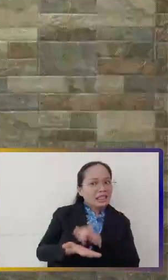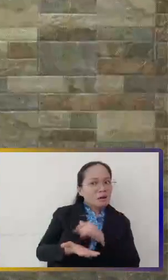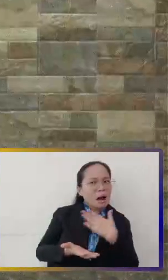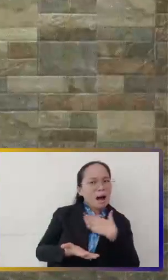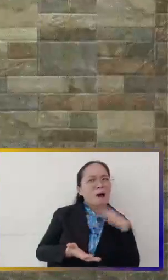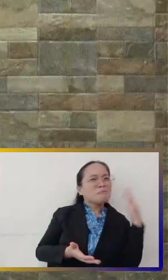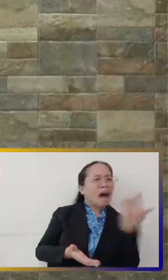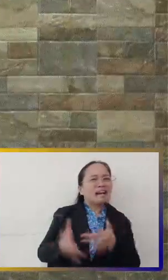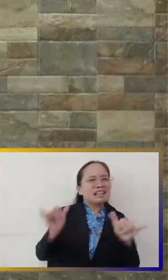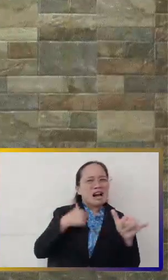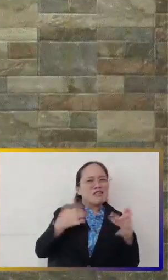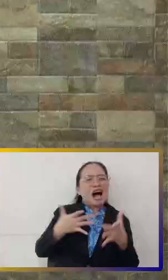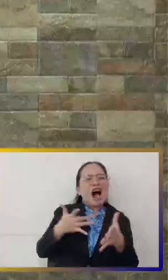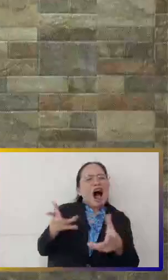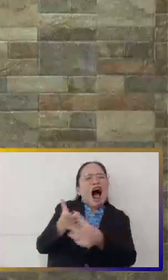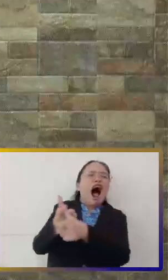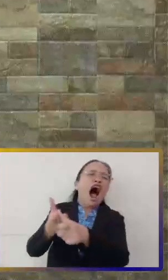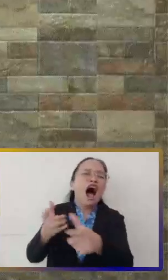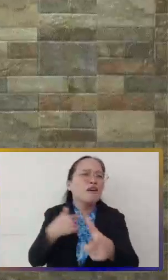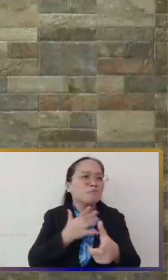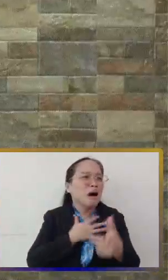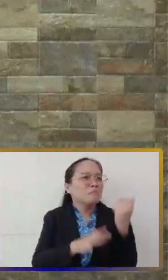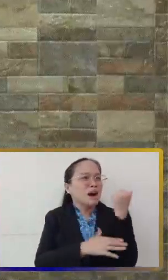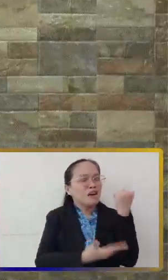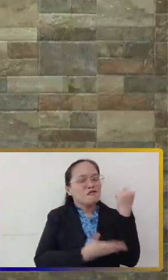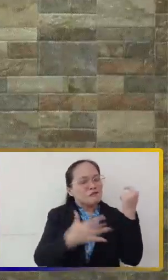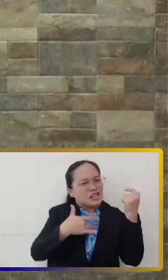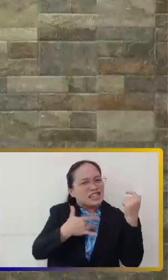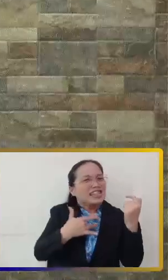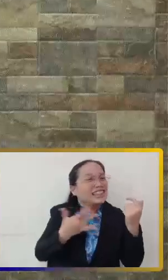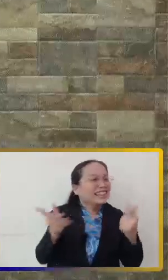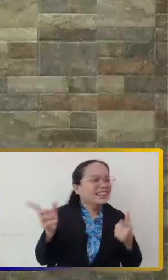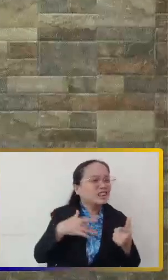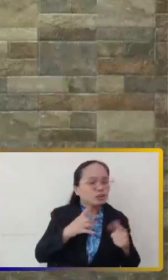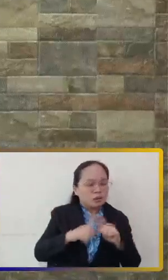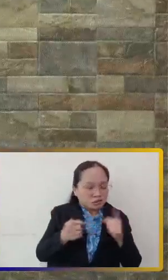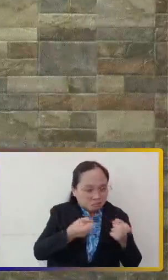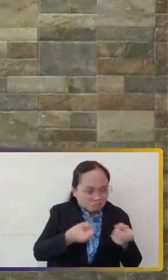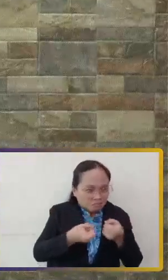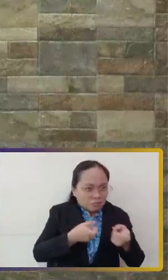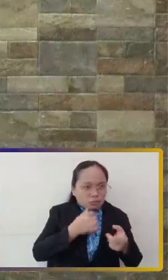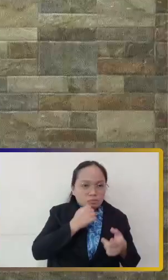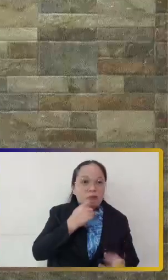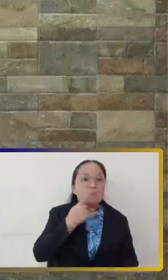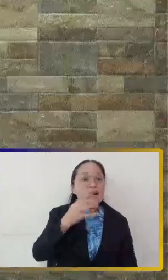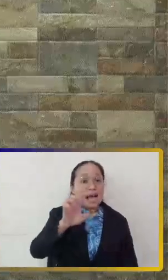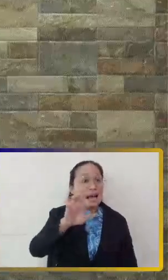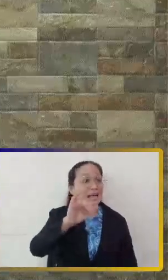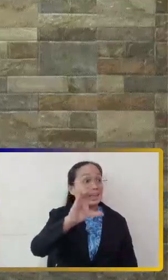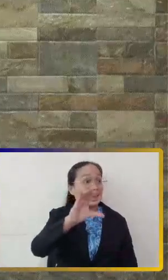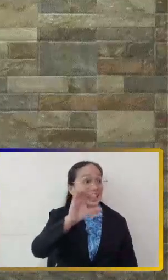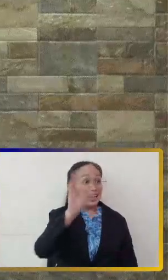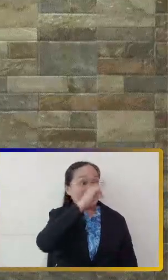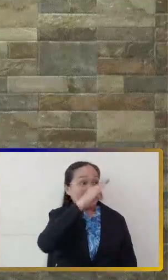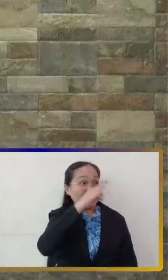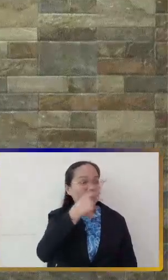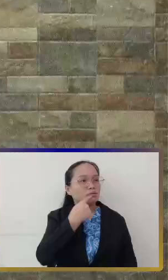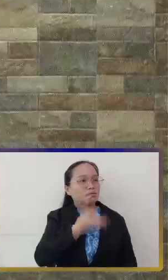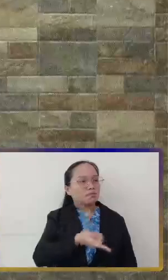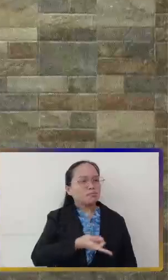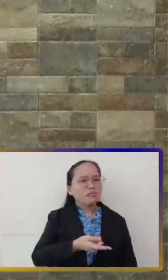sana. Wah! My bag! Sabi ko, hindi. Hintayin ko. Sabi niya, sabi ni Eric, yung Pilipino na sa information, sabi